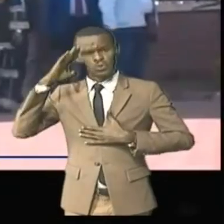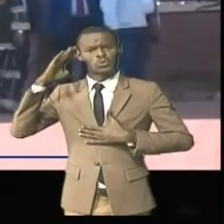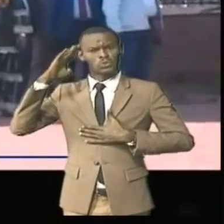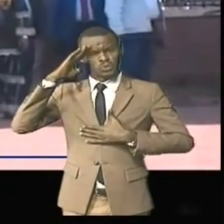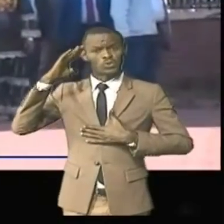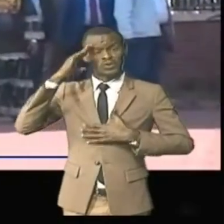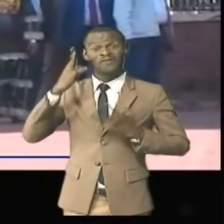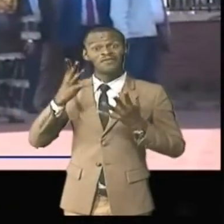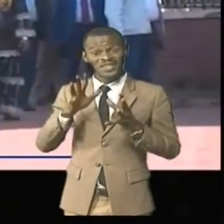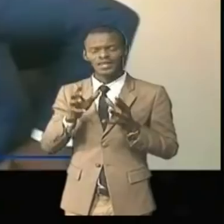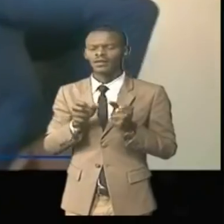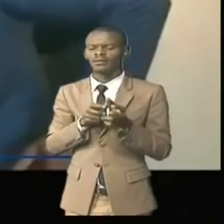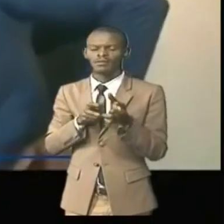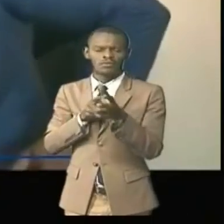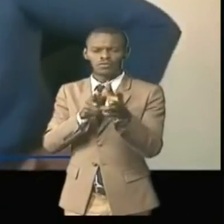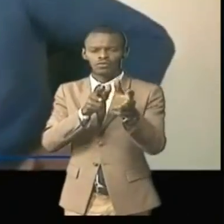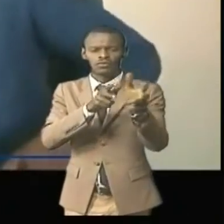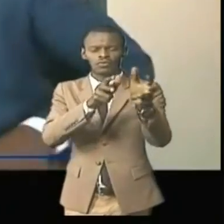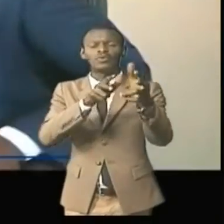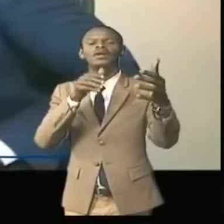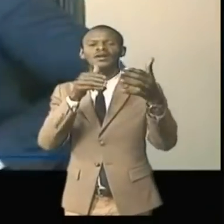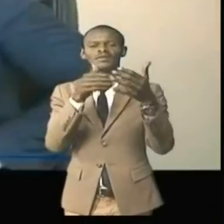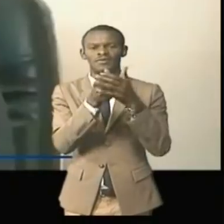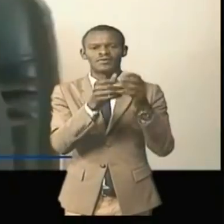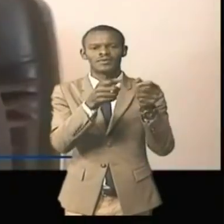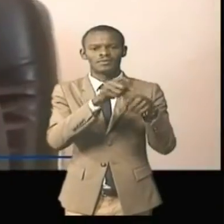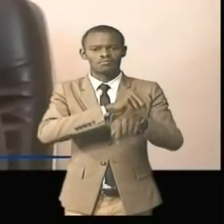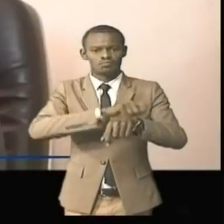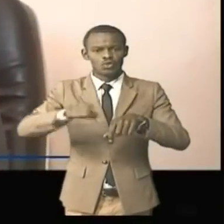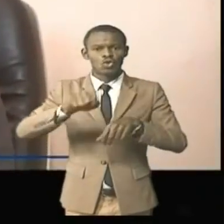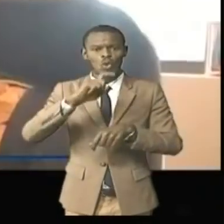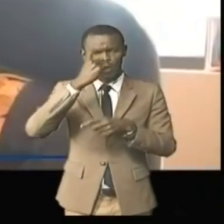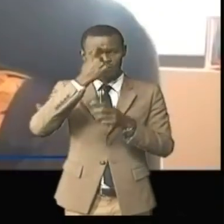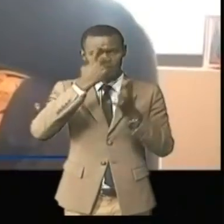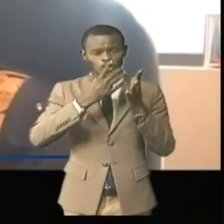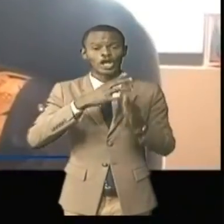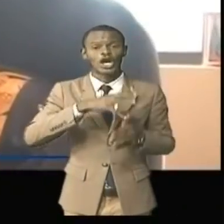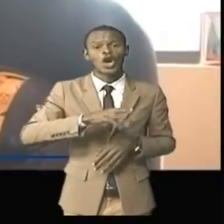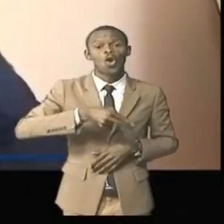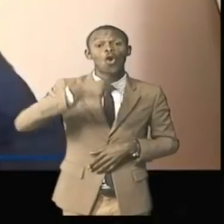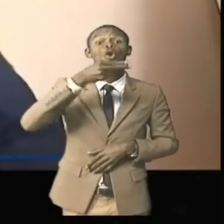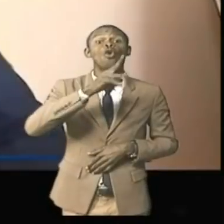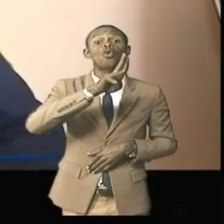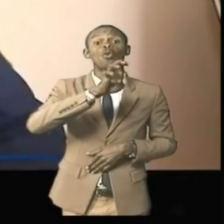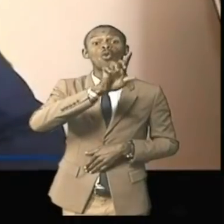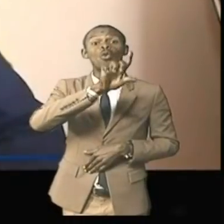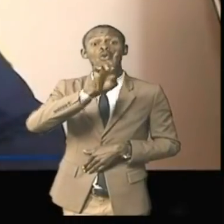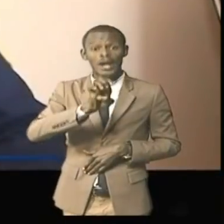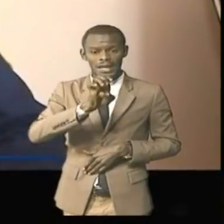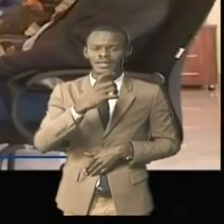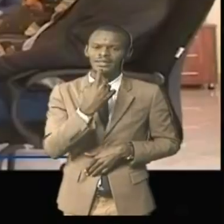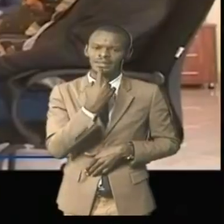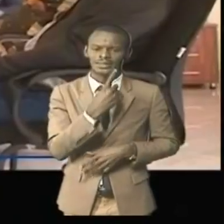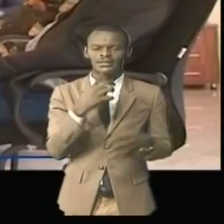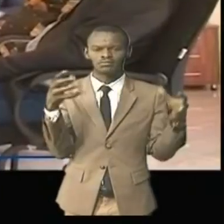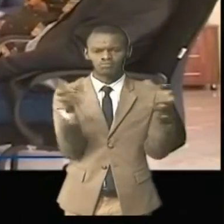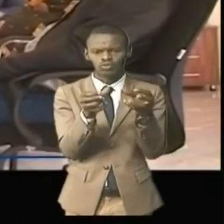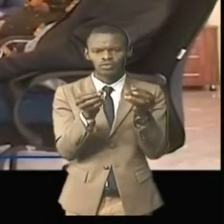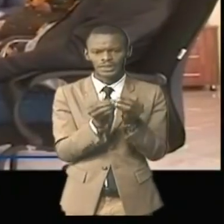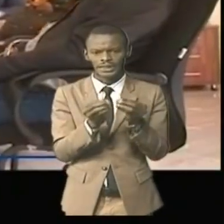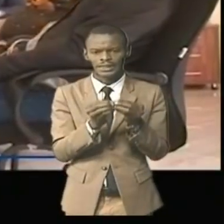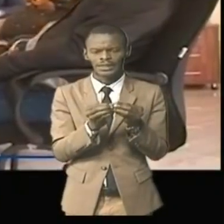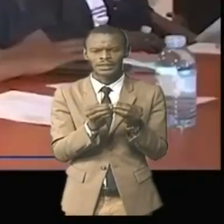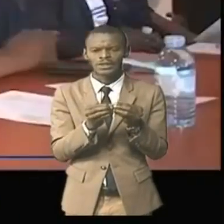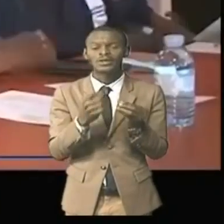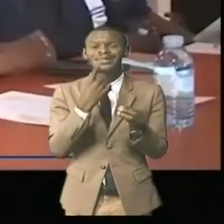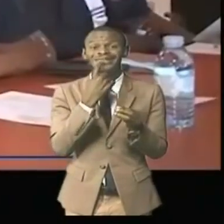centre-ville jusqu'ici au gouvernorat pour se tête-à-tête. D'après le protocole d'État, les délégations de ces quatre provinces